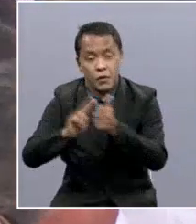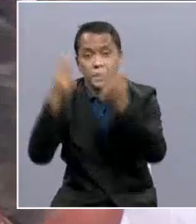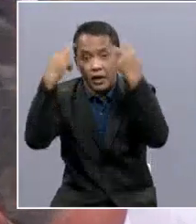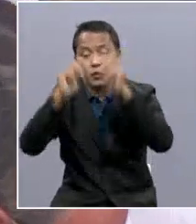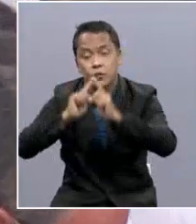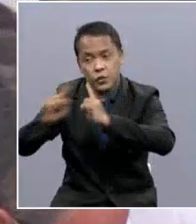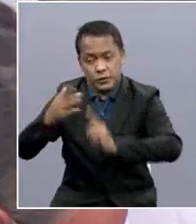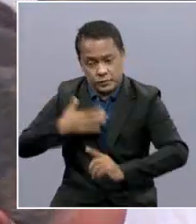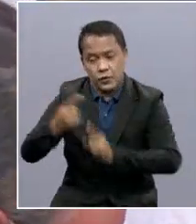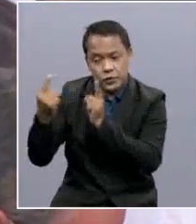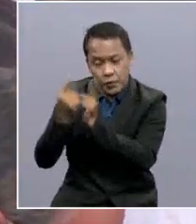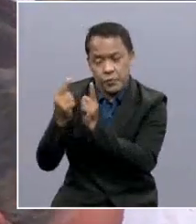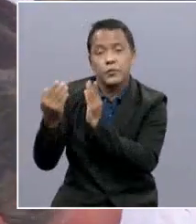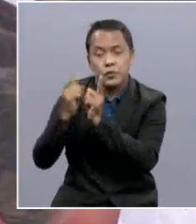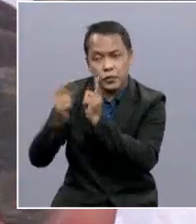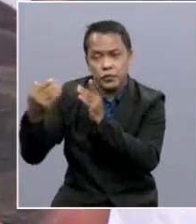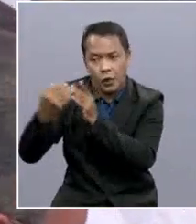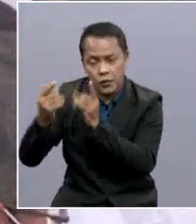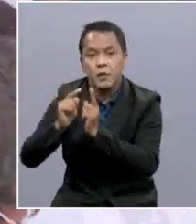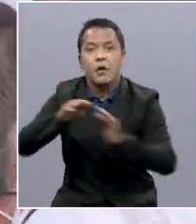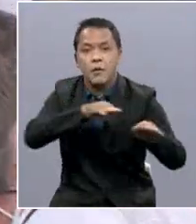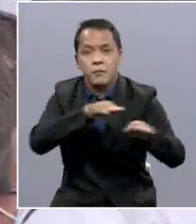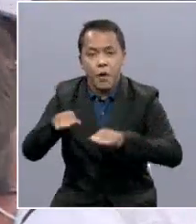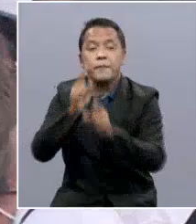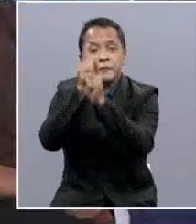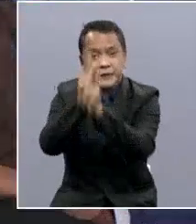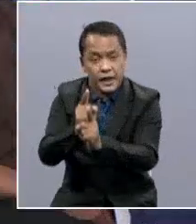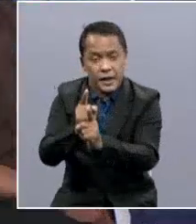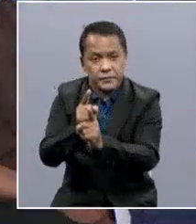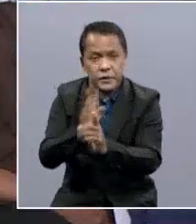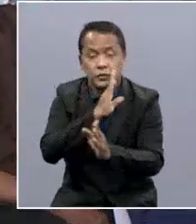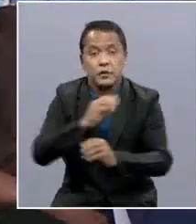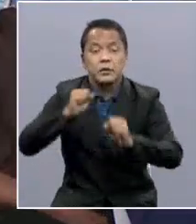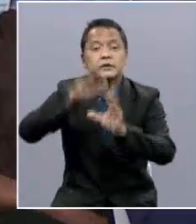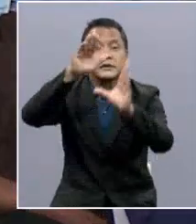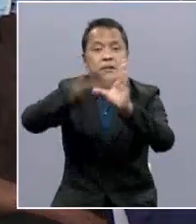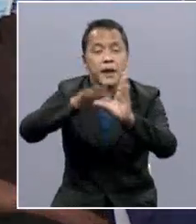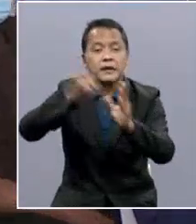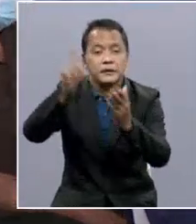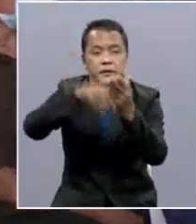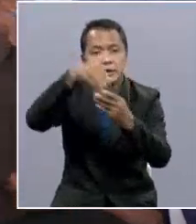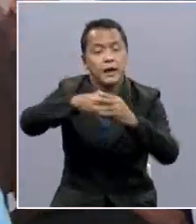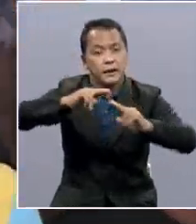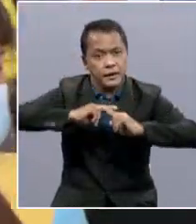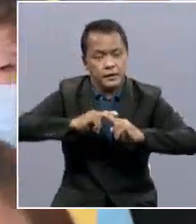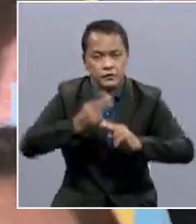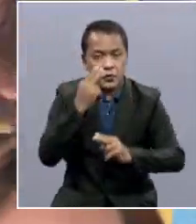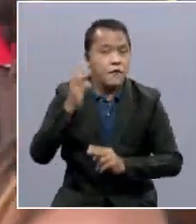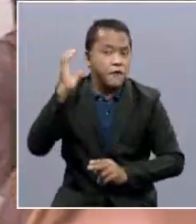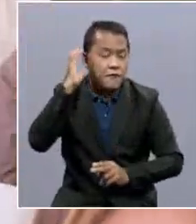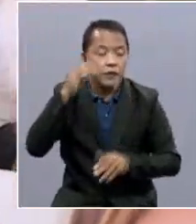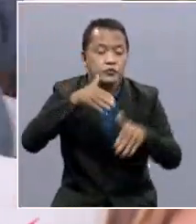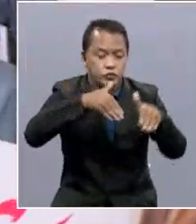มีการพูดคุยกับตัวเองแบบส่วนตัวเมื่อไหร่ก็พร้อมที่จะทำตามส่วนจะลงสมัครรับเลือกตั้งเองไหมก็ต้องฟัง